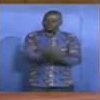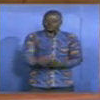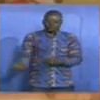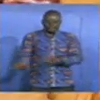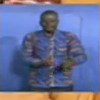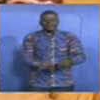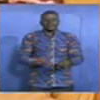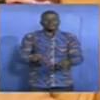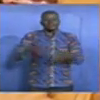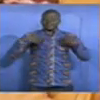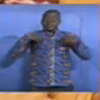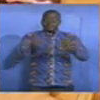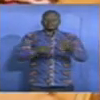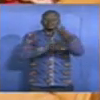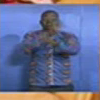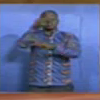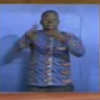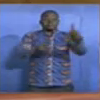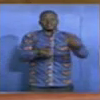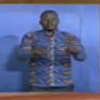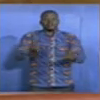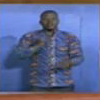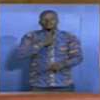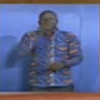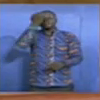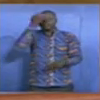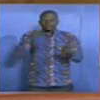santé publique, nous savons aussi qu'il y a